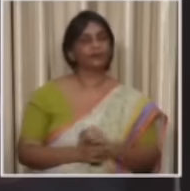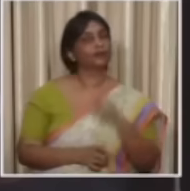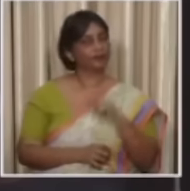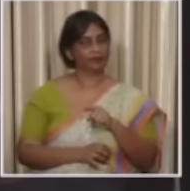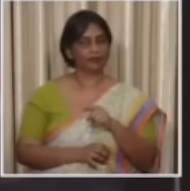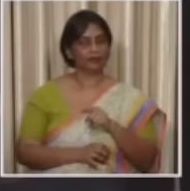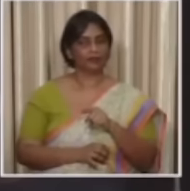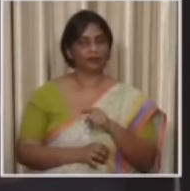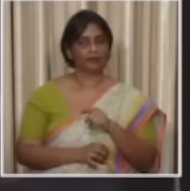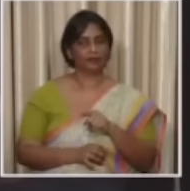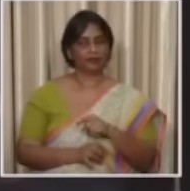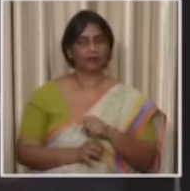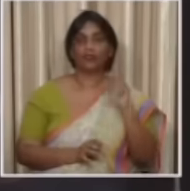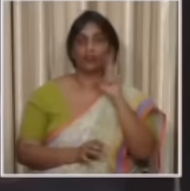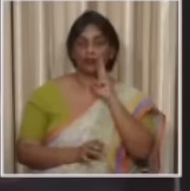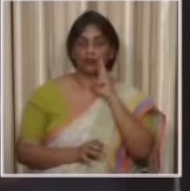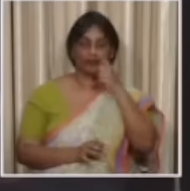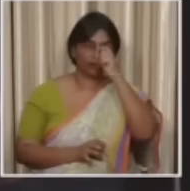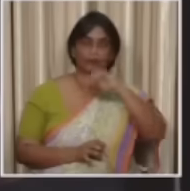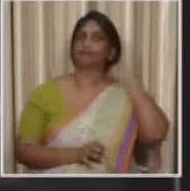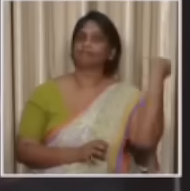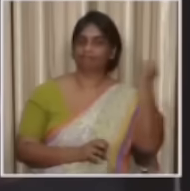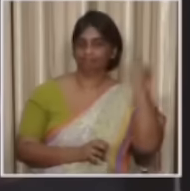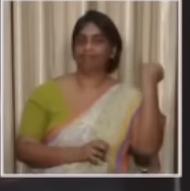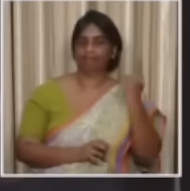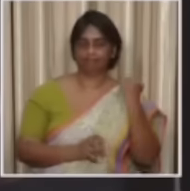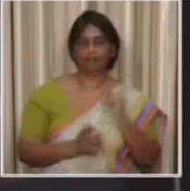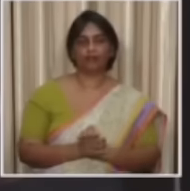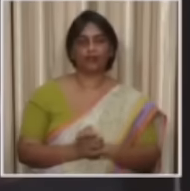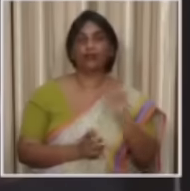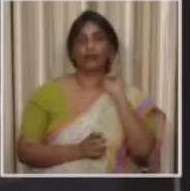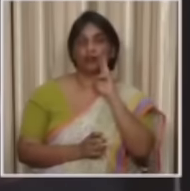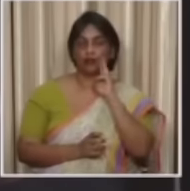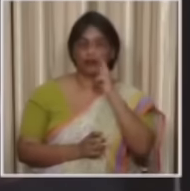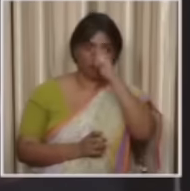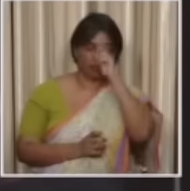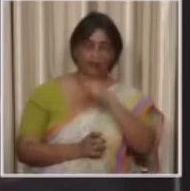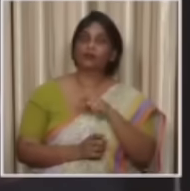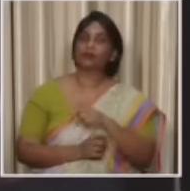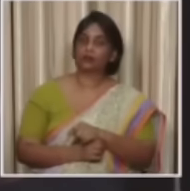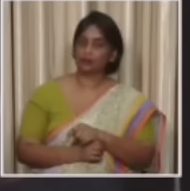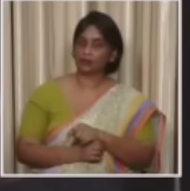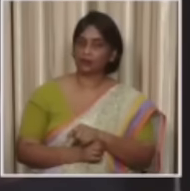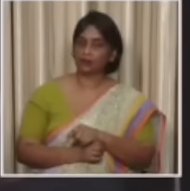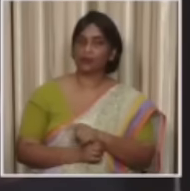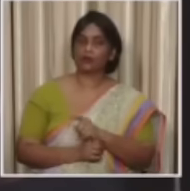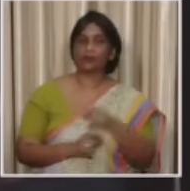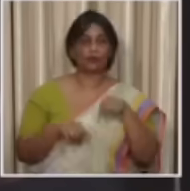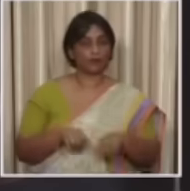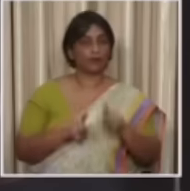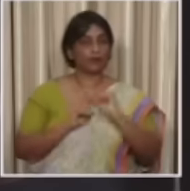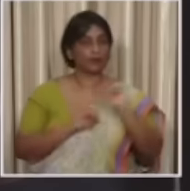ඒකෙදි රනිල් වික්‍රමසිංහ මහත්තයා කතා කරා. ඒක රනිල් වික්‍රමසිංහ මහත්තයා මේ සභාවේදී